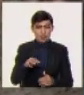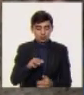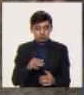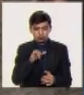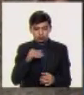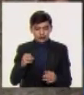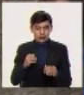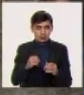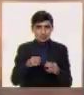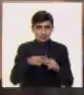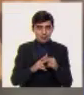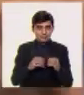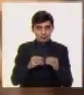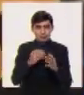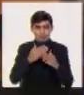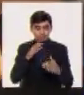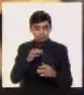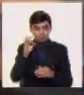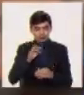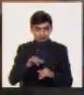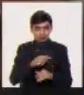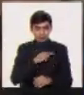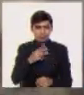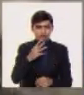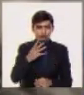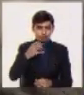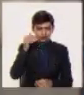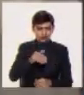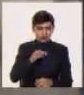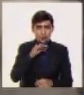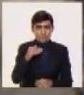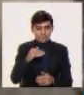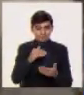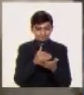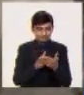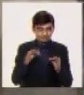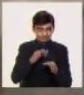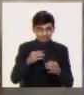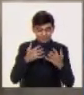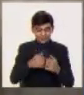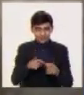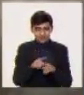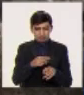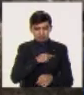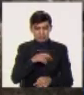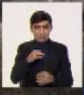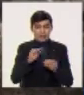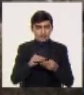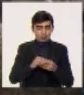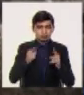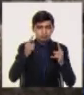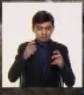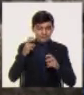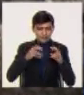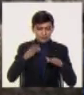почти 1/10 часть. Это более 400 тысяч только по официальным данным. Поэтому крупные птицефабрики проводят повторную